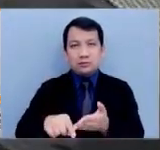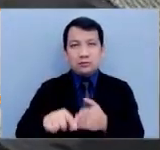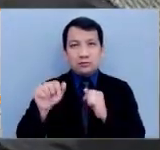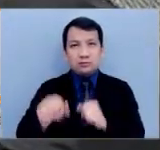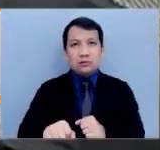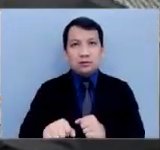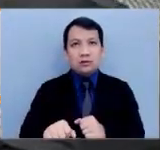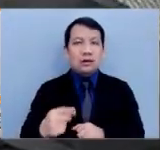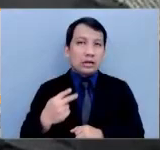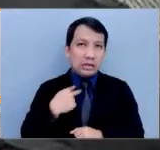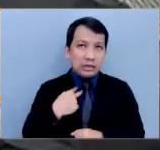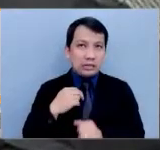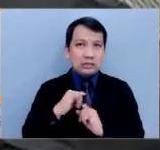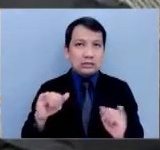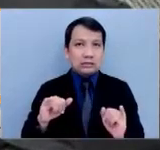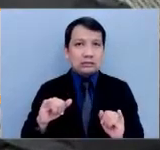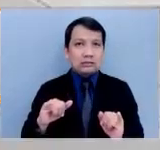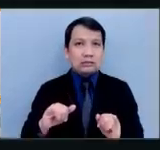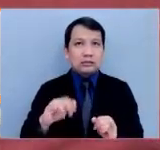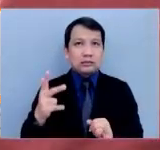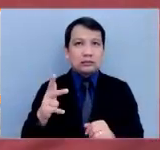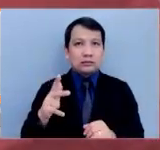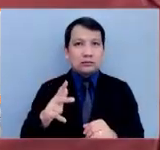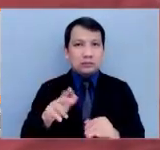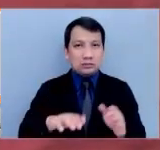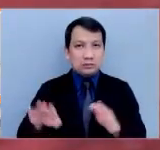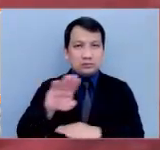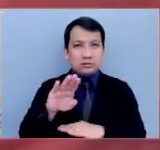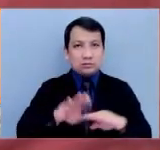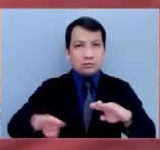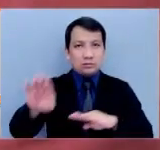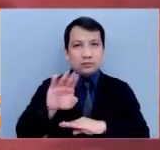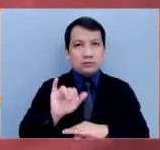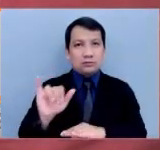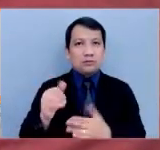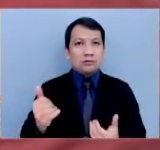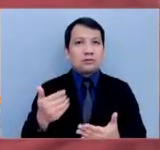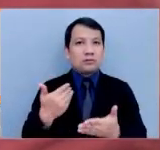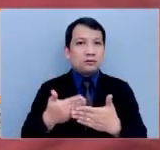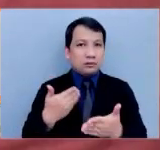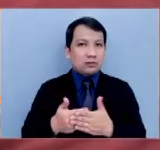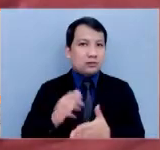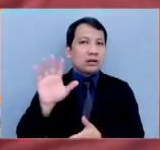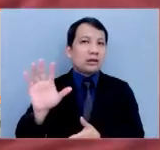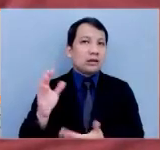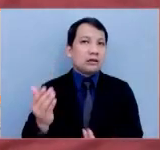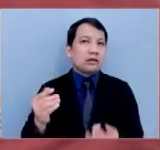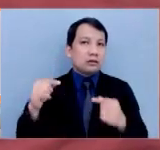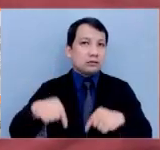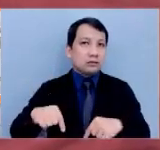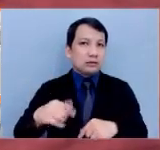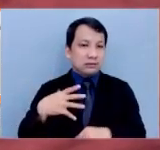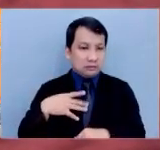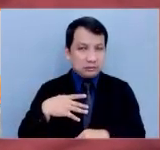mas stranded din siya sa Matnog Pier sa Sorsogon. Pag doon ako mas stranded, at least malapit na lang kaysa dito kung maghintay